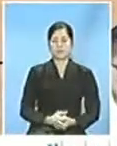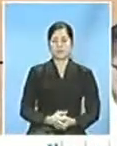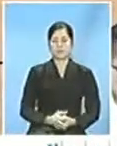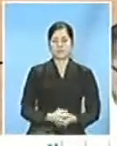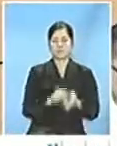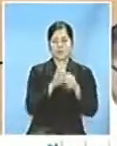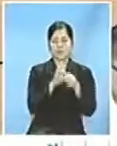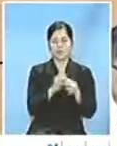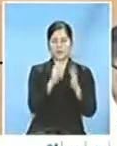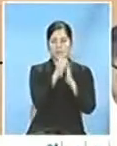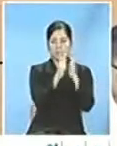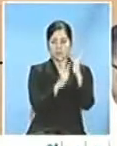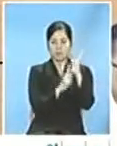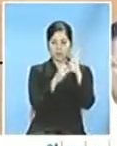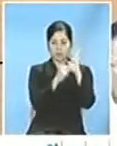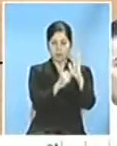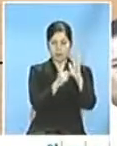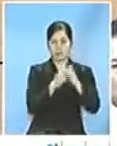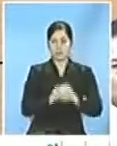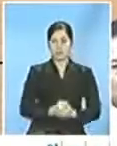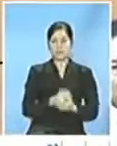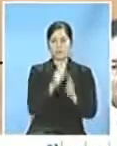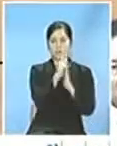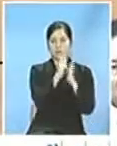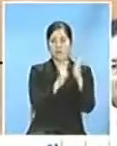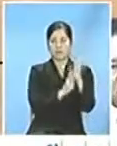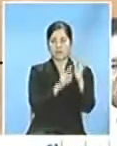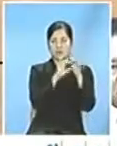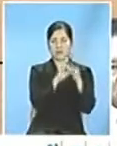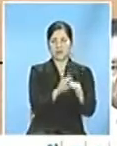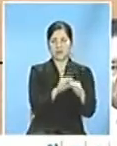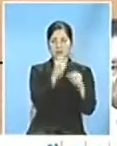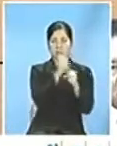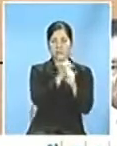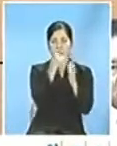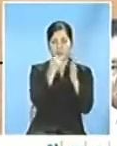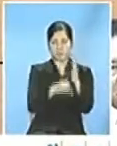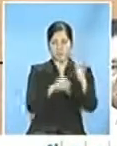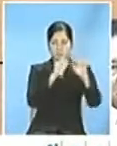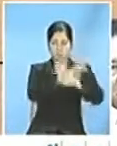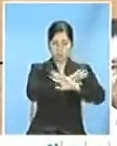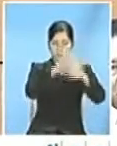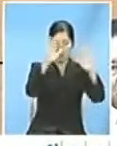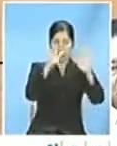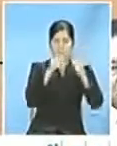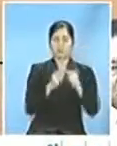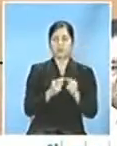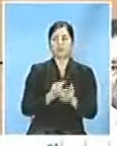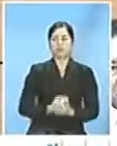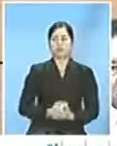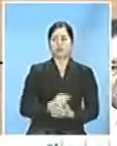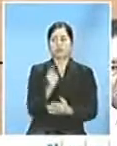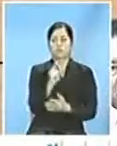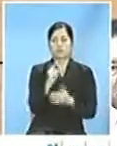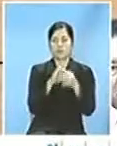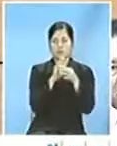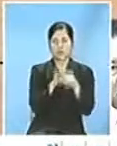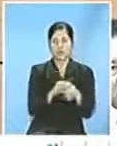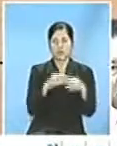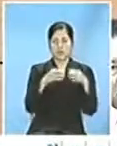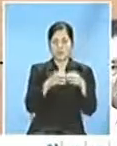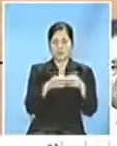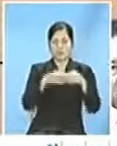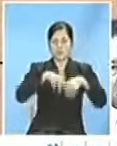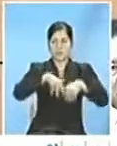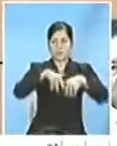ของกฎหมายฉบับนี้บอกว่ากฎหมายว่าด้วยนิรโทษกรรมแก่ผู้กระทำความผิดเนื่องจากการชุมนุมทาง